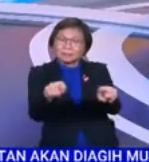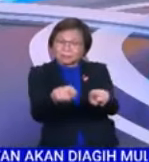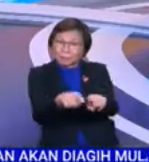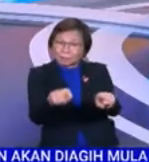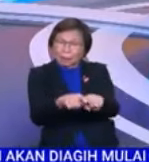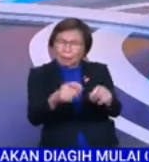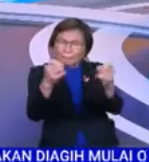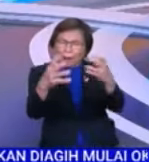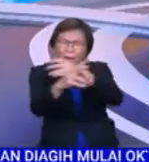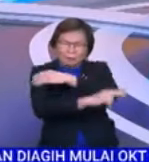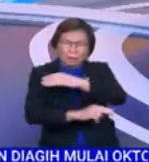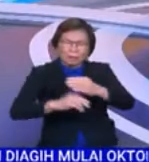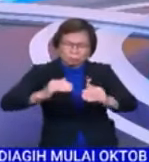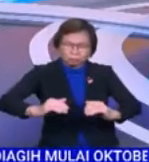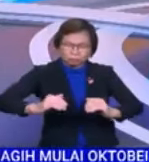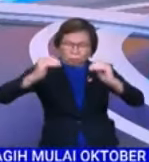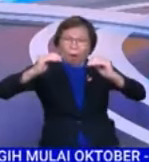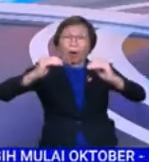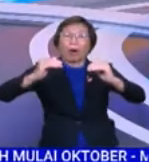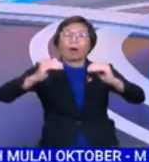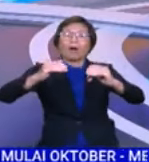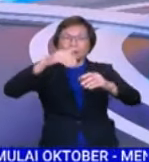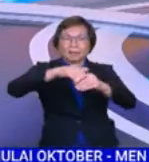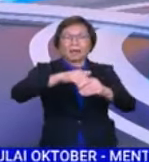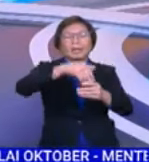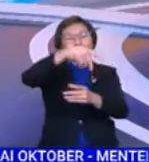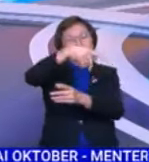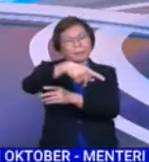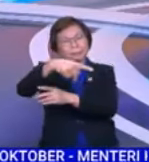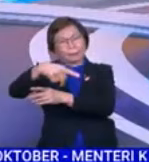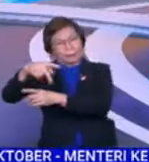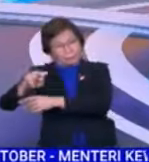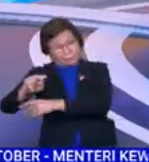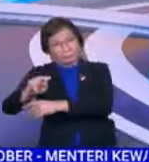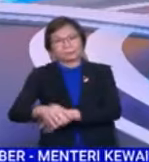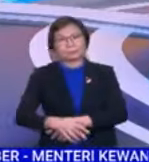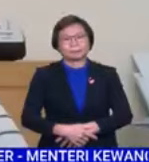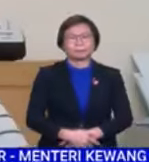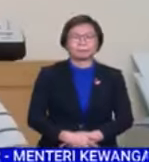lebih banyak Negeri kVA seterusnya dalam pelan pemulihan